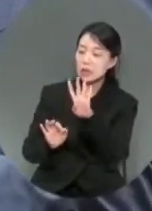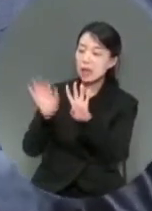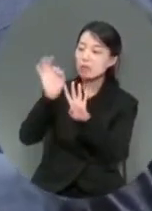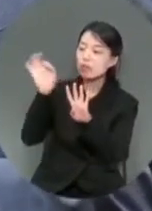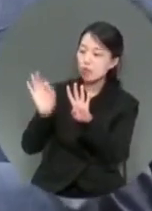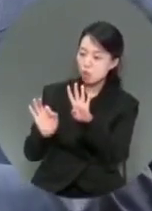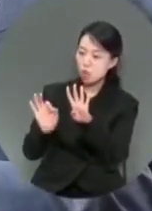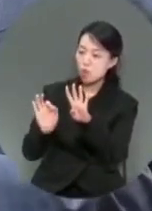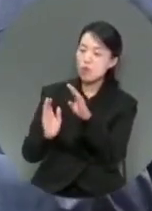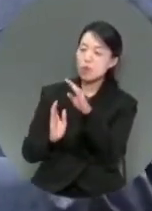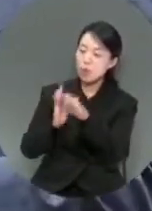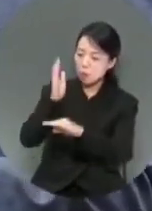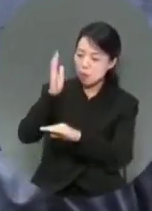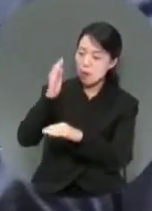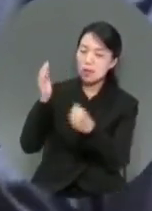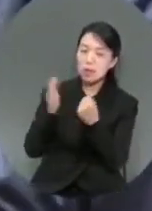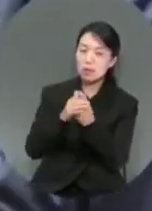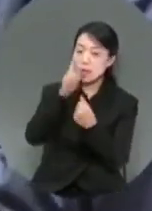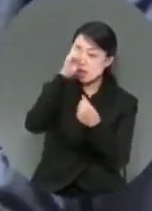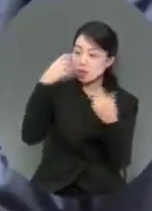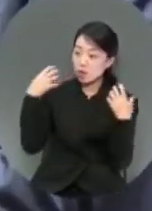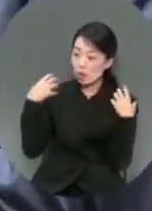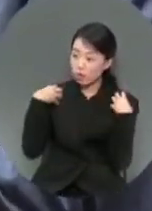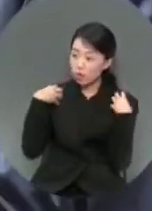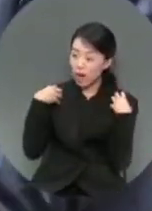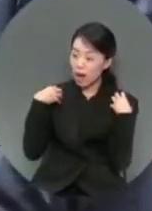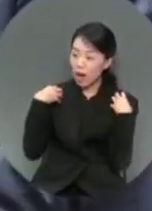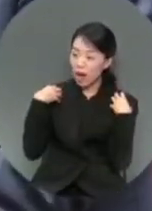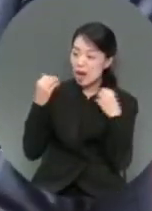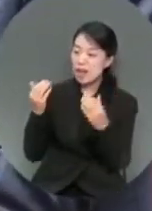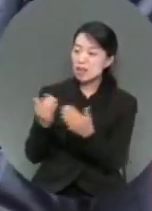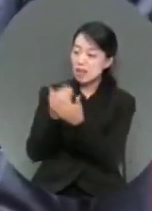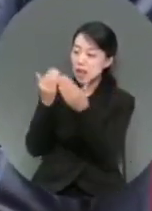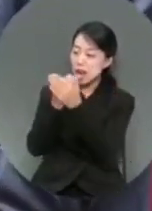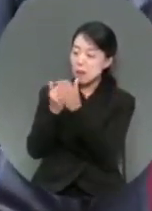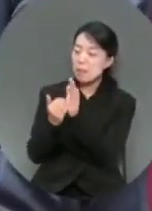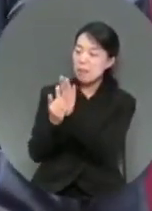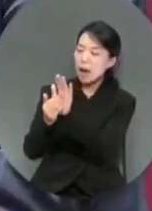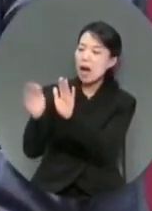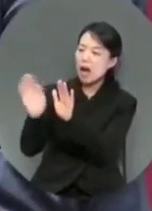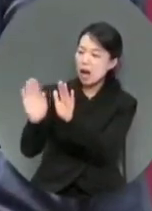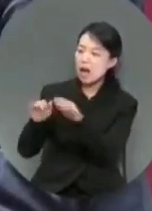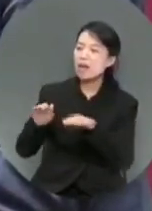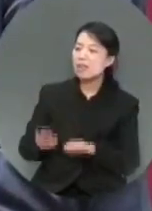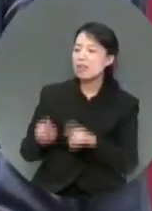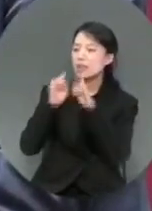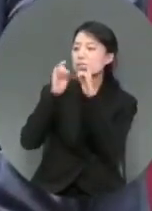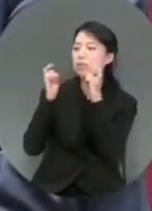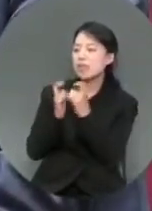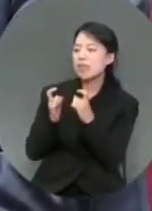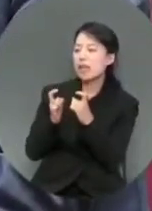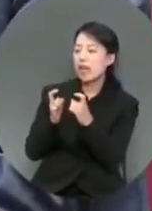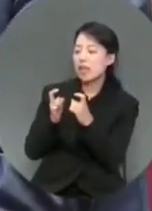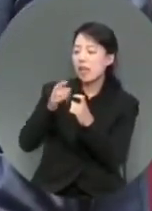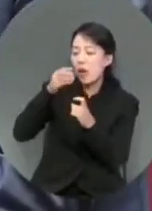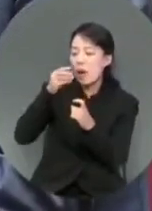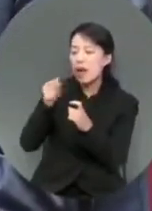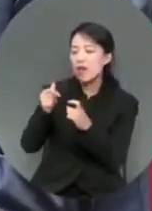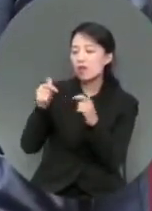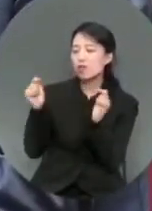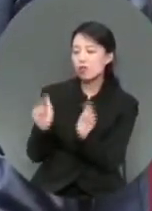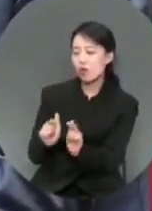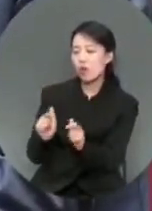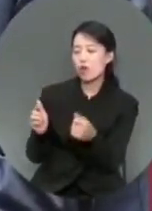지금. 그래서 정부가 성장을 발목을 잡는 것이 아니고 전반적으로 민간의 성장 활력이 저하되고 세계 경기 등등의 영향으로